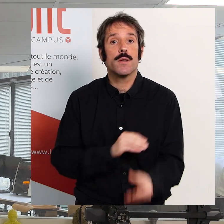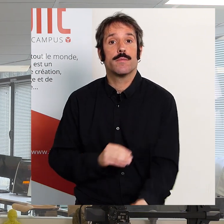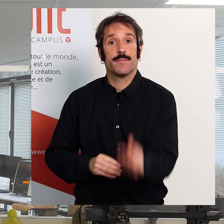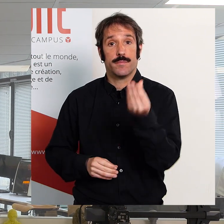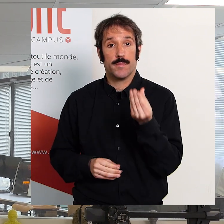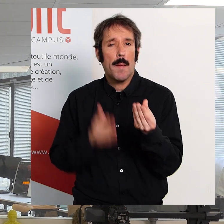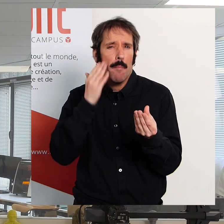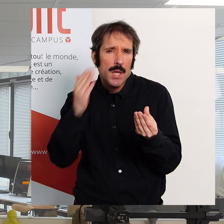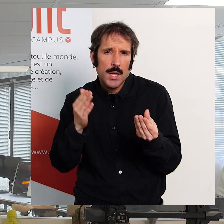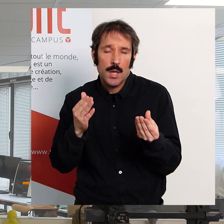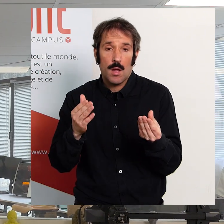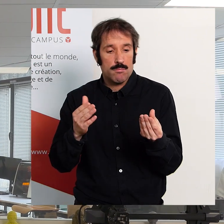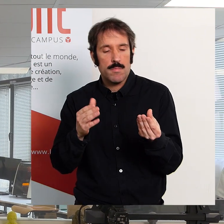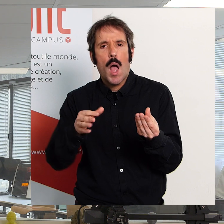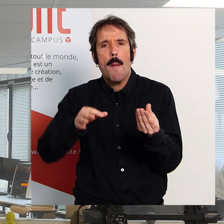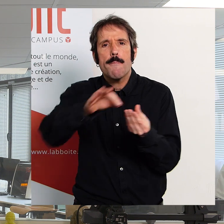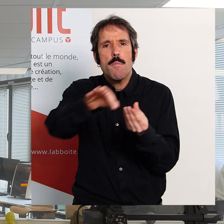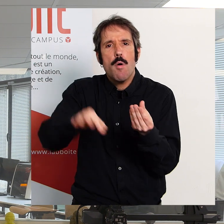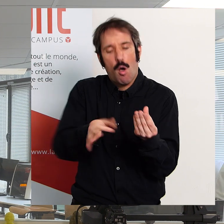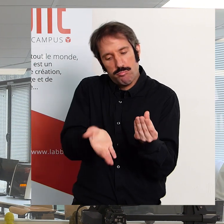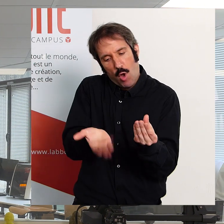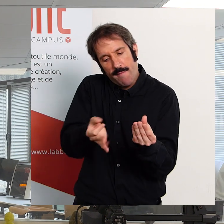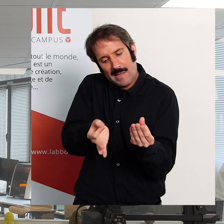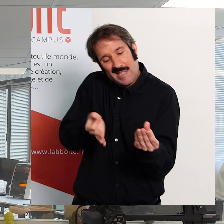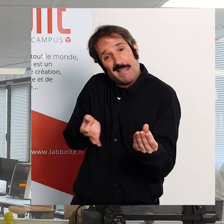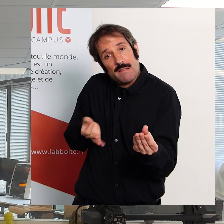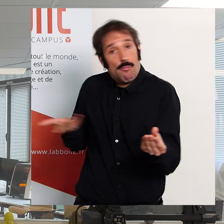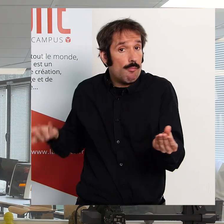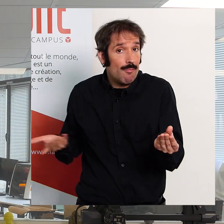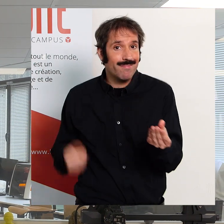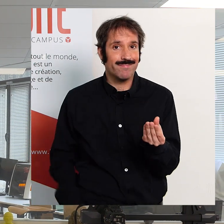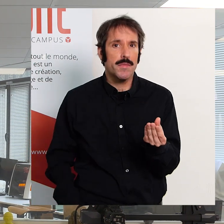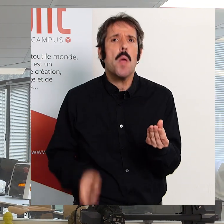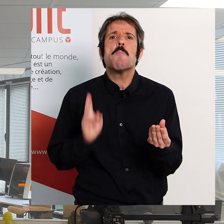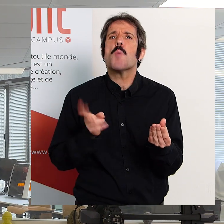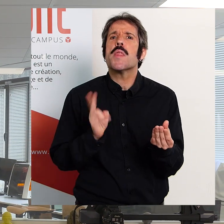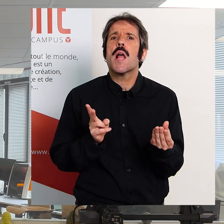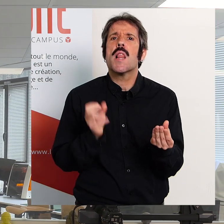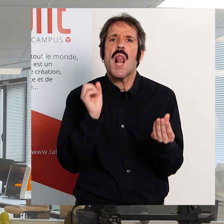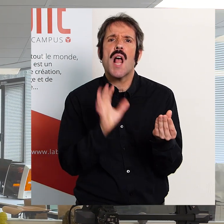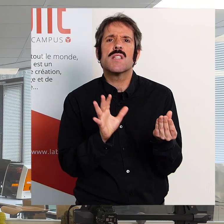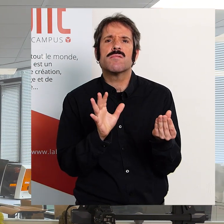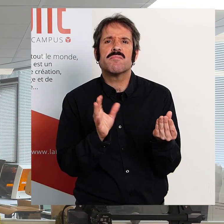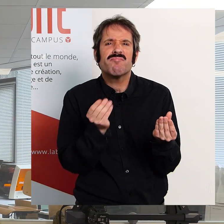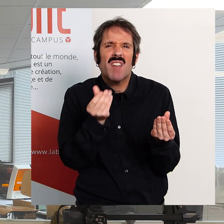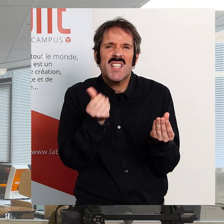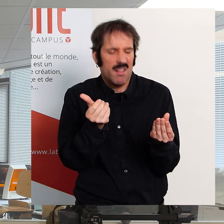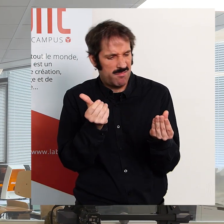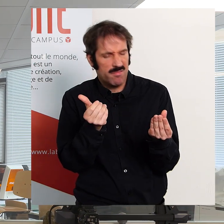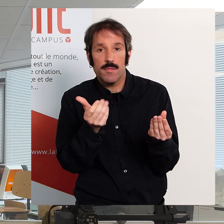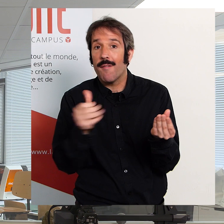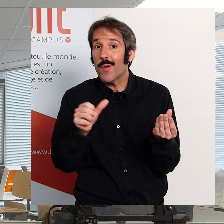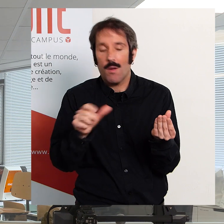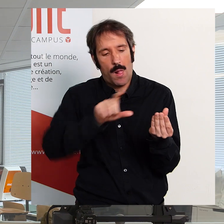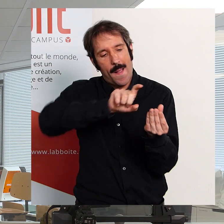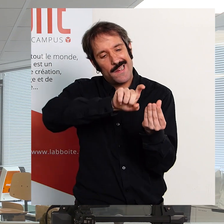modèle, si jamais vous avez fait une bordure, vous tirez sur la bordure pour l'arracher. Il se peut que ça laisse un petit peu de matière sur